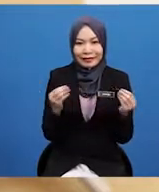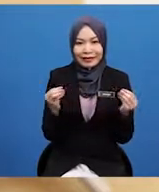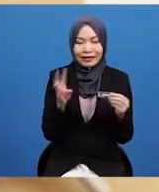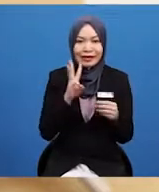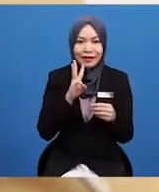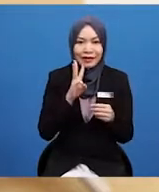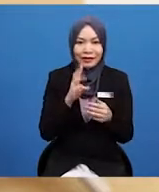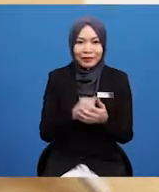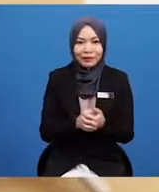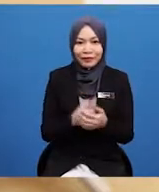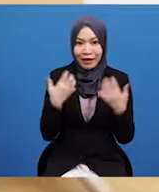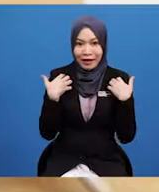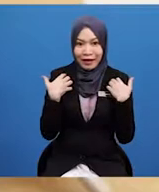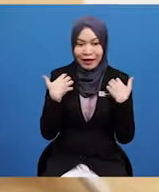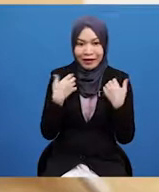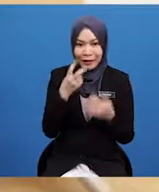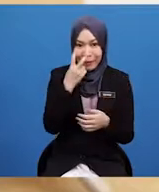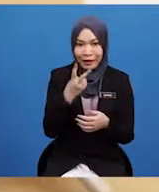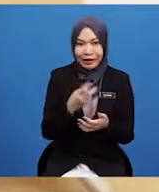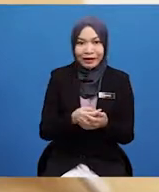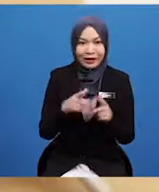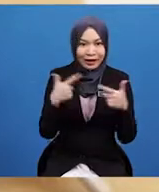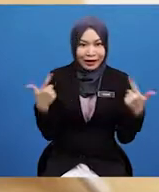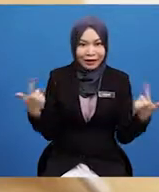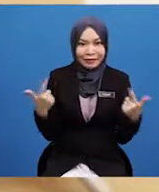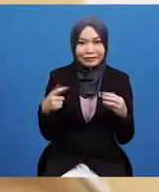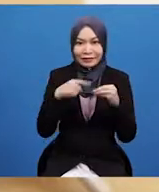nasionalisme? Bagus kerana mahu mencuba.